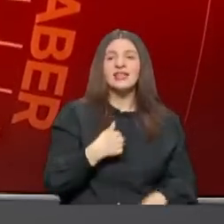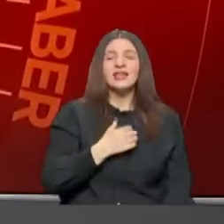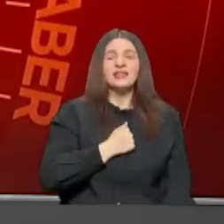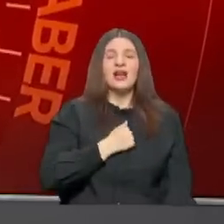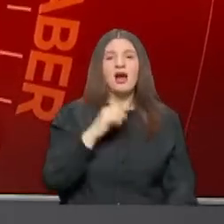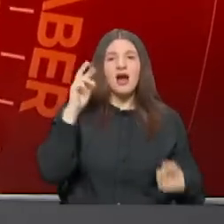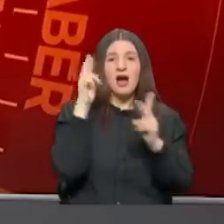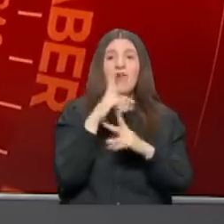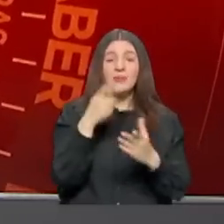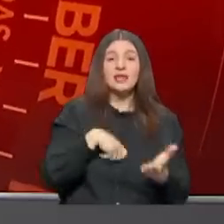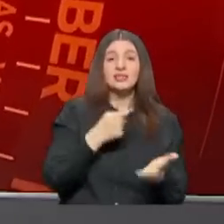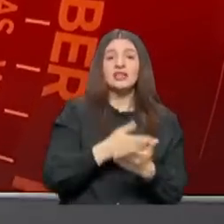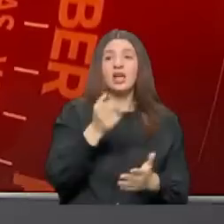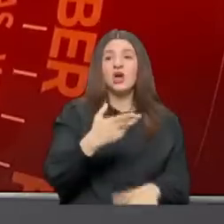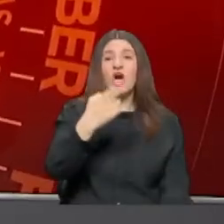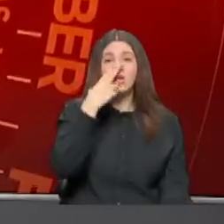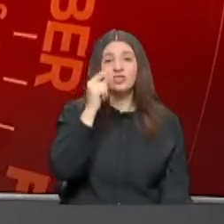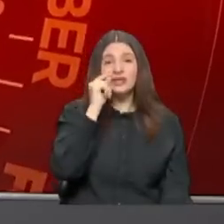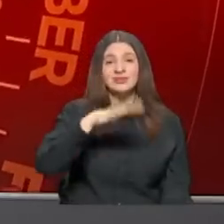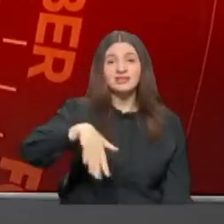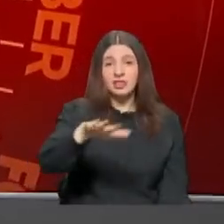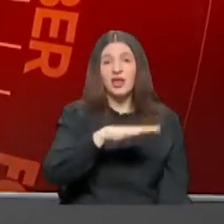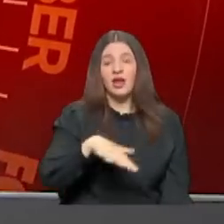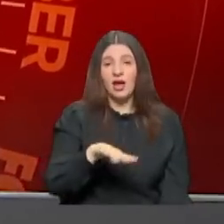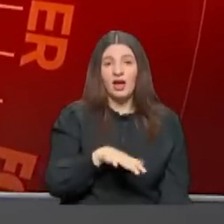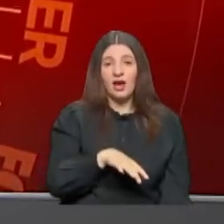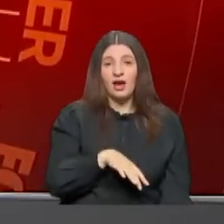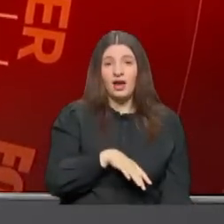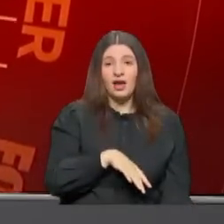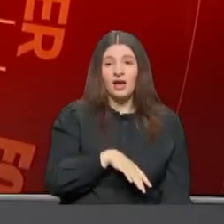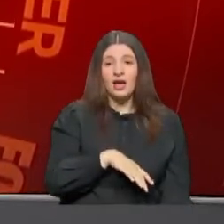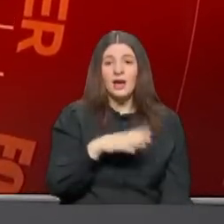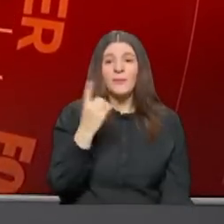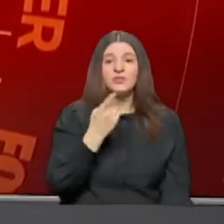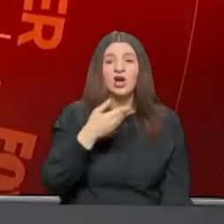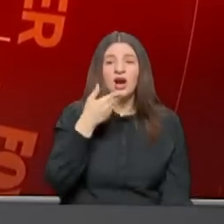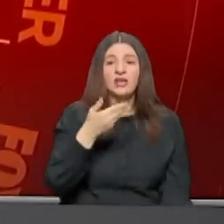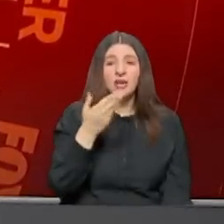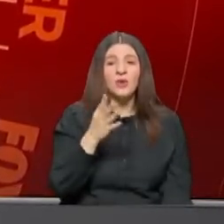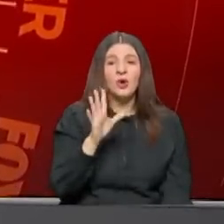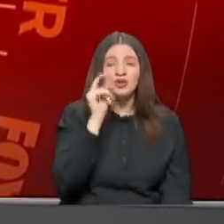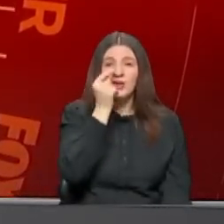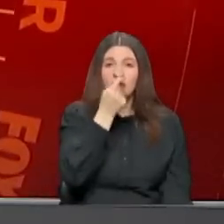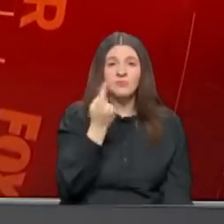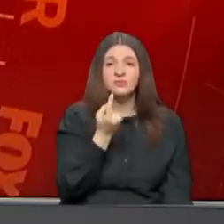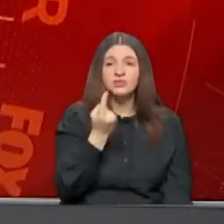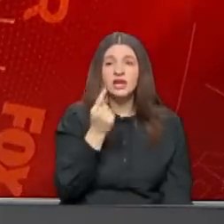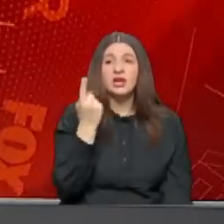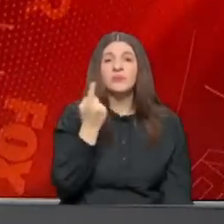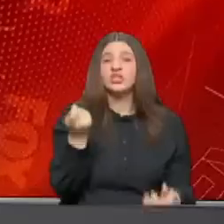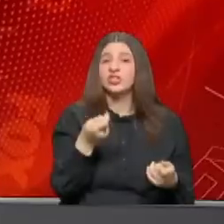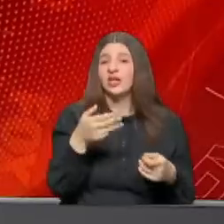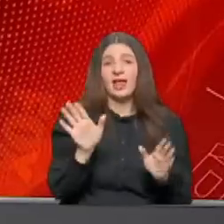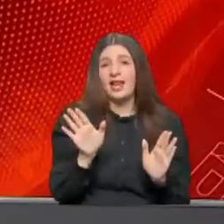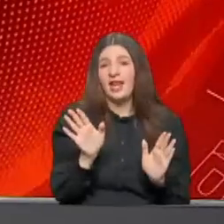Dileklerini, hayallerini bile satın almaya alışmış insanlara bir şey anlatmak o kadar kolay bir şey, kolay bir iş